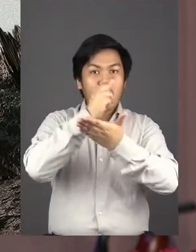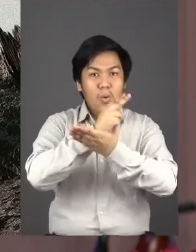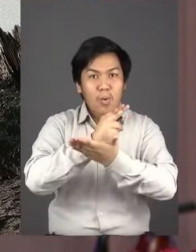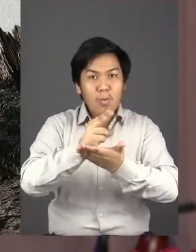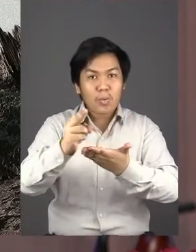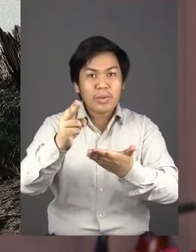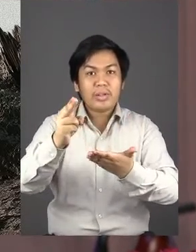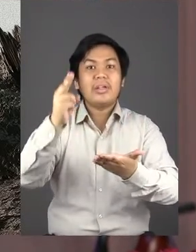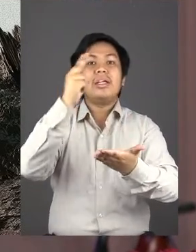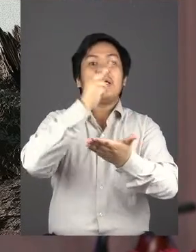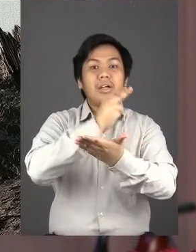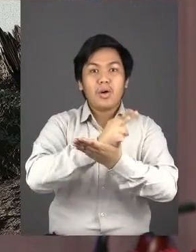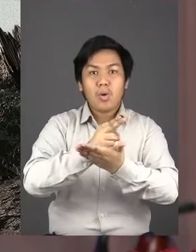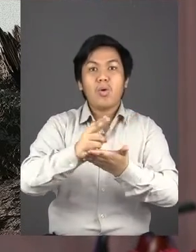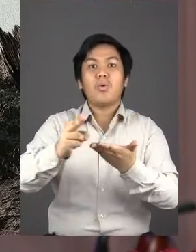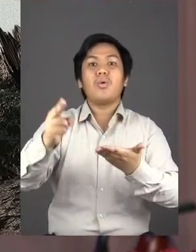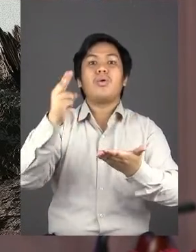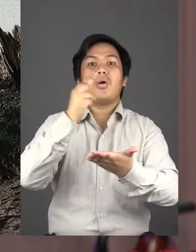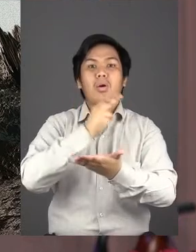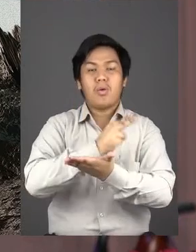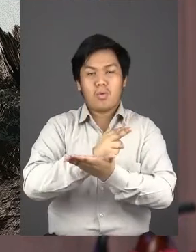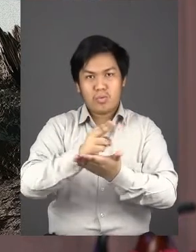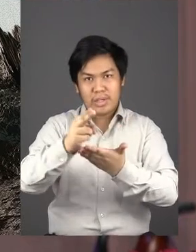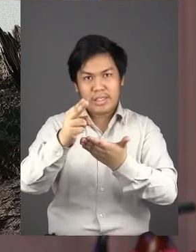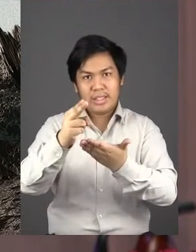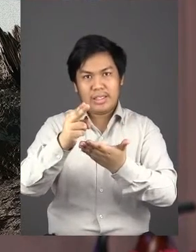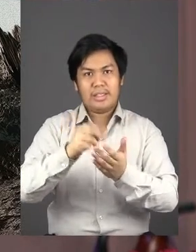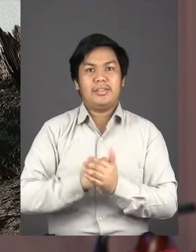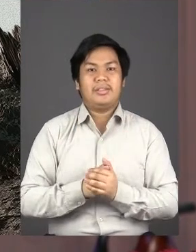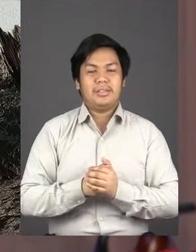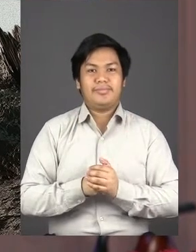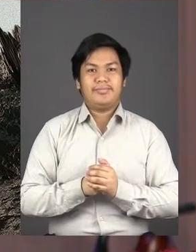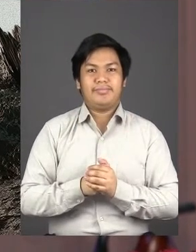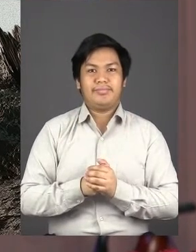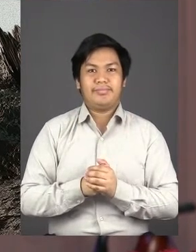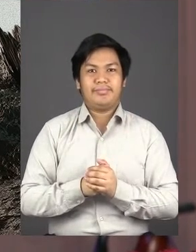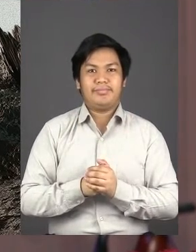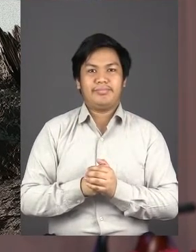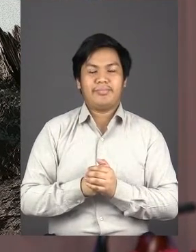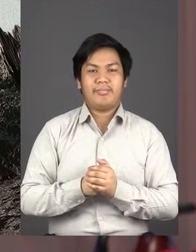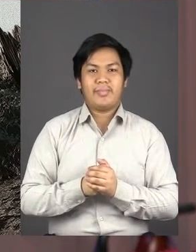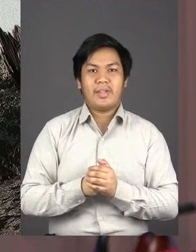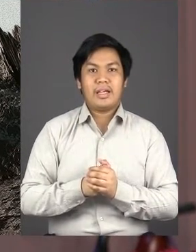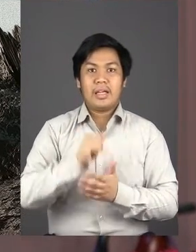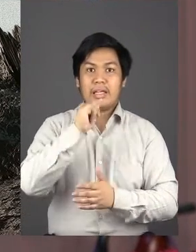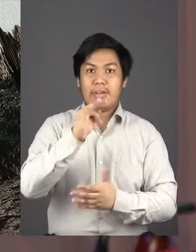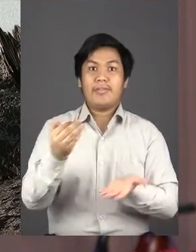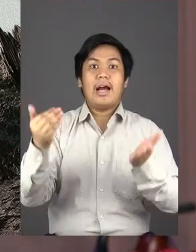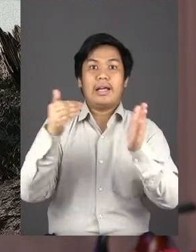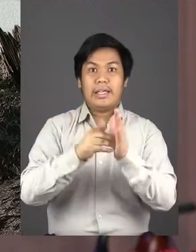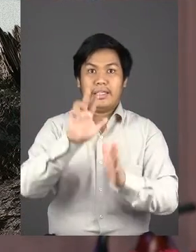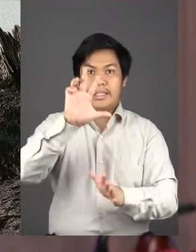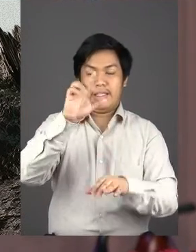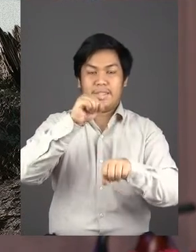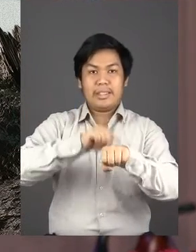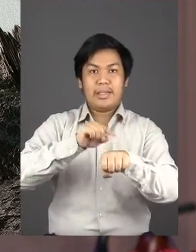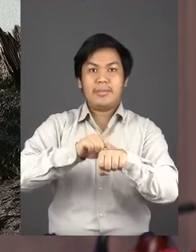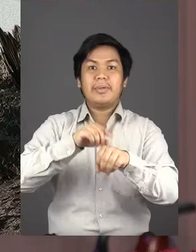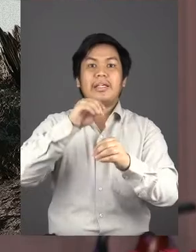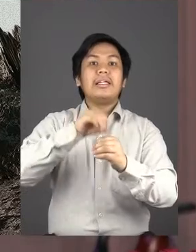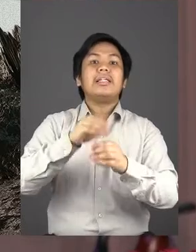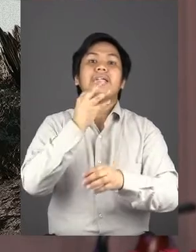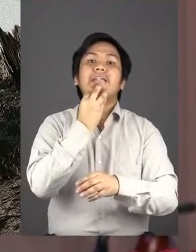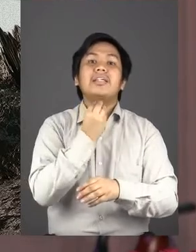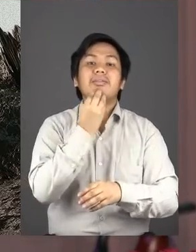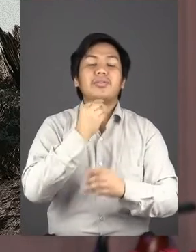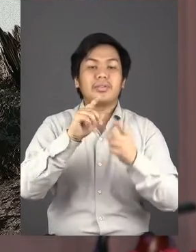holy, holy, holy. Kapag meron pong inulit na 3 beses sa Hebrew